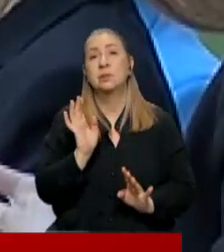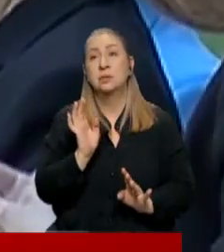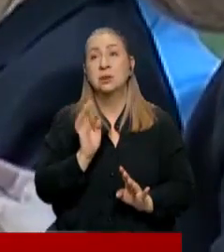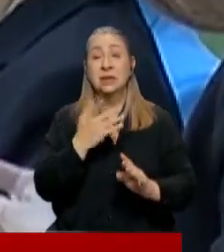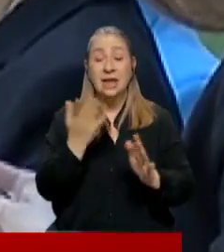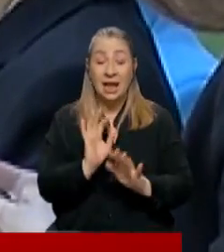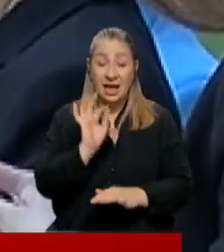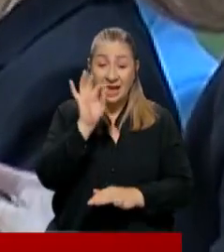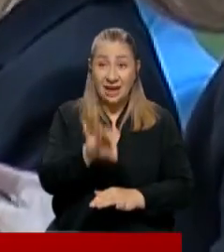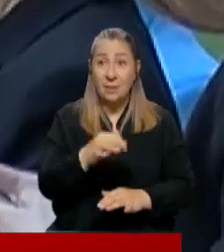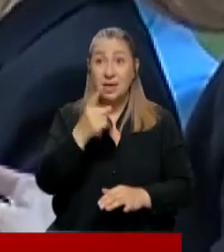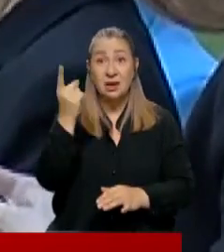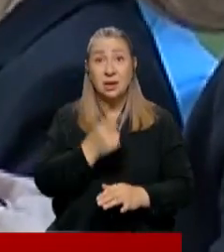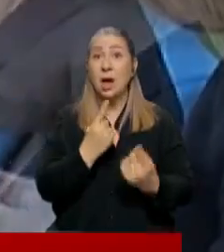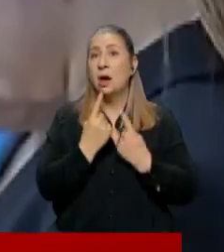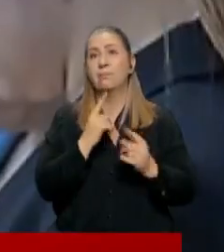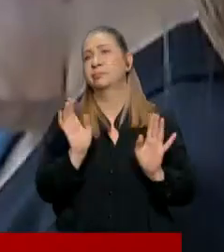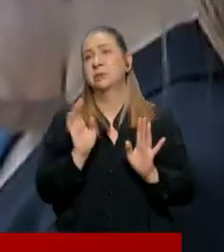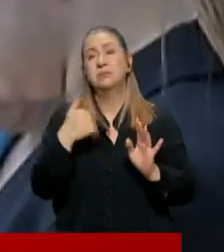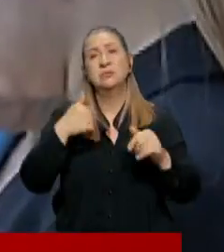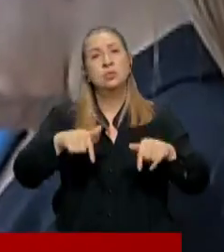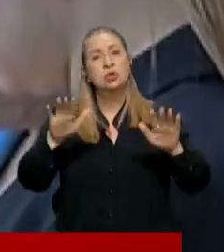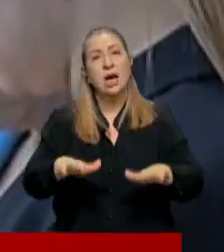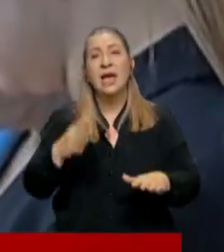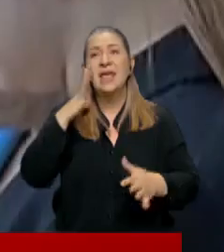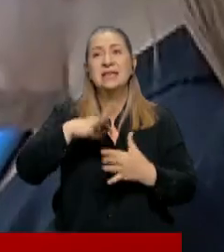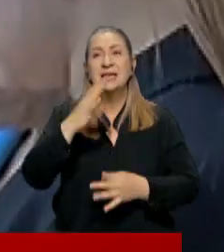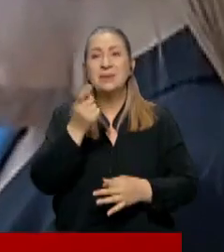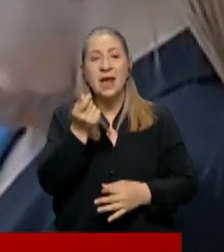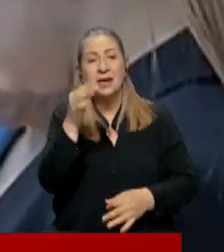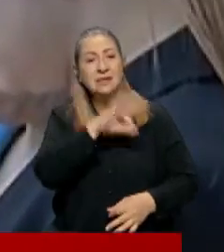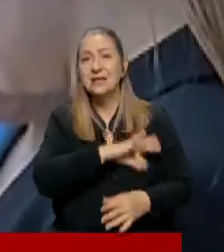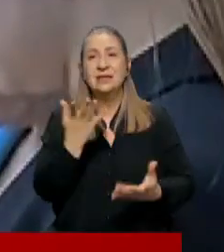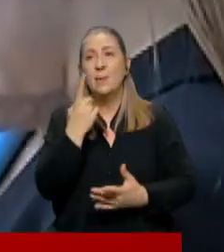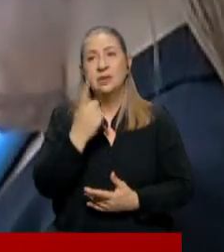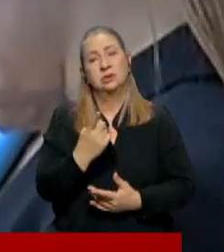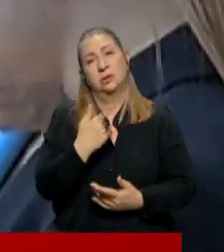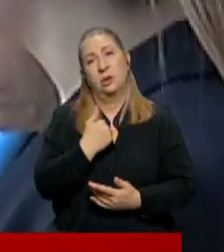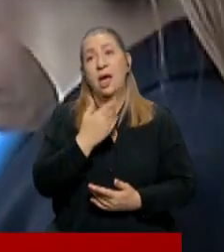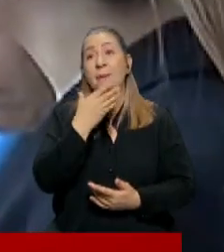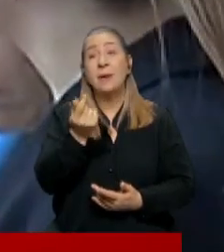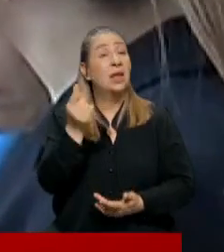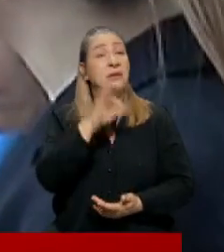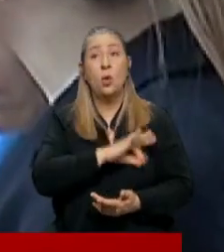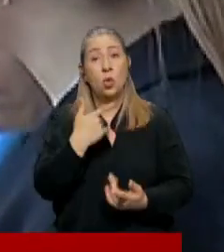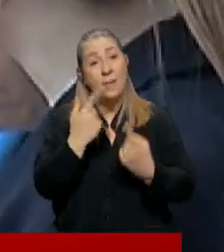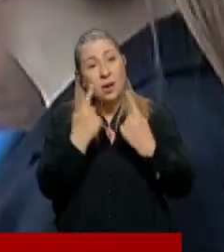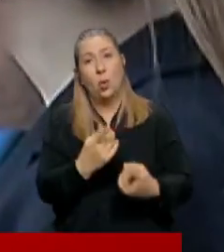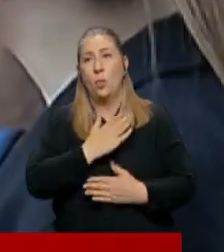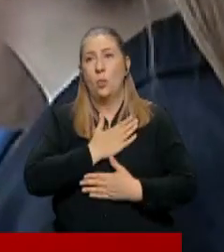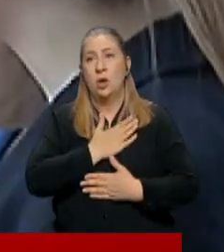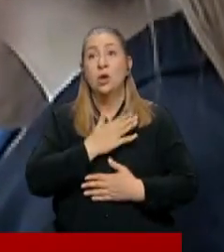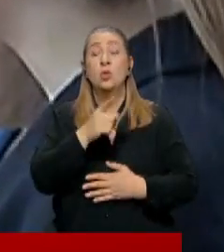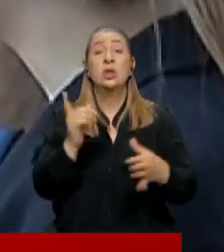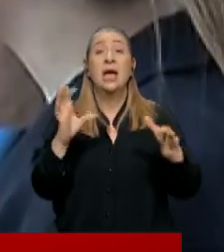Hangi noktaya geldik diye bir rakam konuşmadık. Biz burada insanların cebine ne girecek ben ona bakıyorum. Emeklinin cebine ne girecek ona bakıyorum ben.